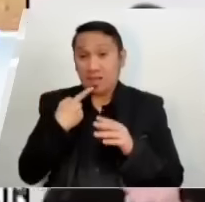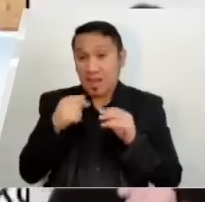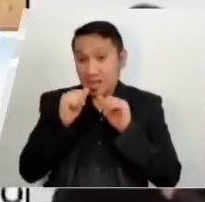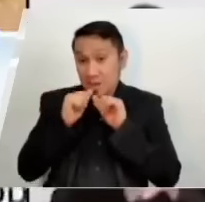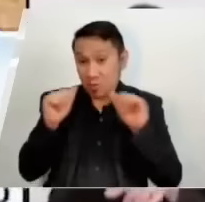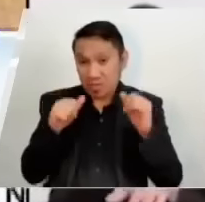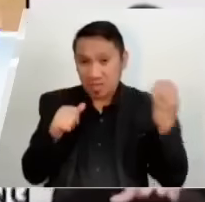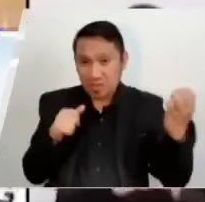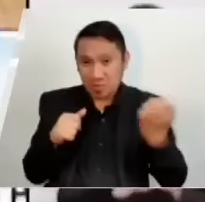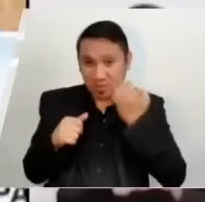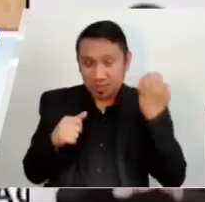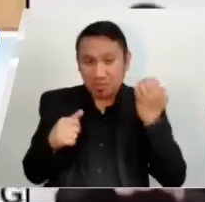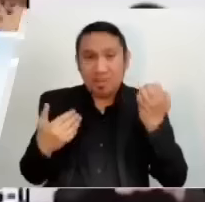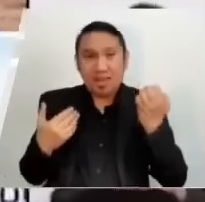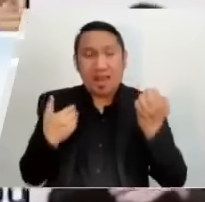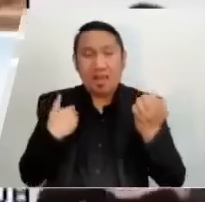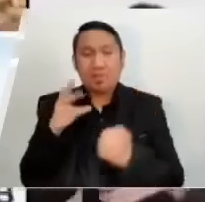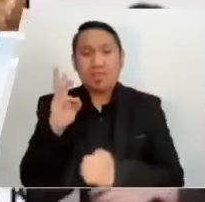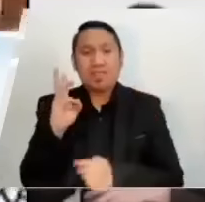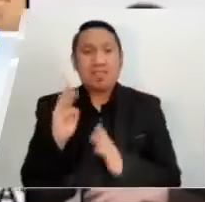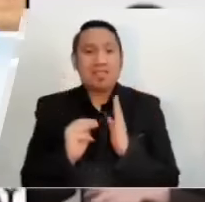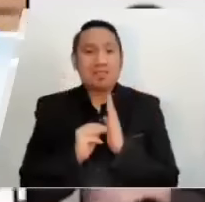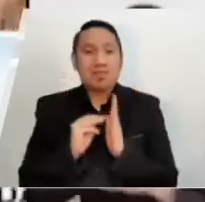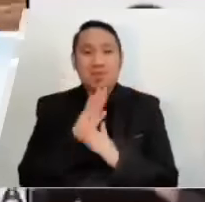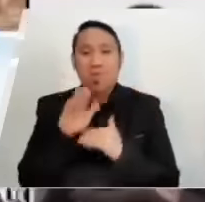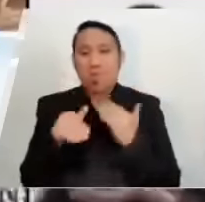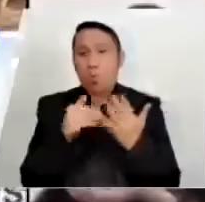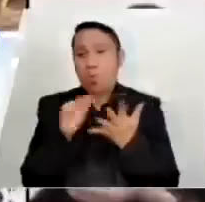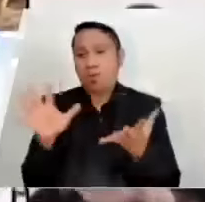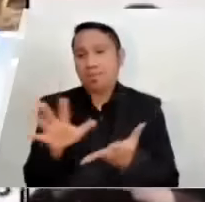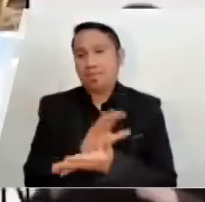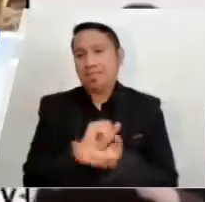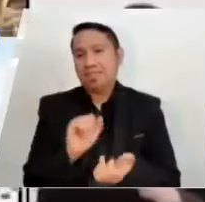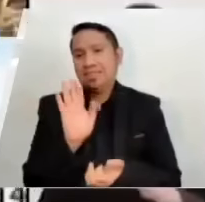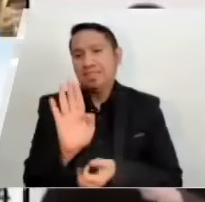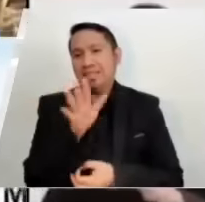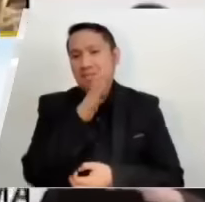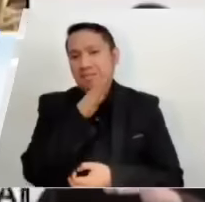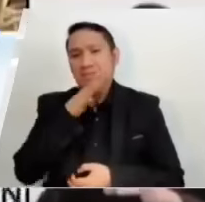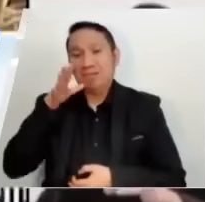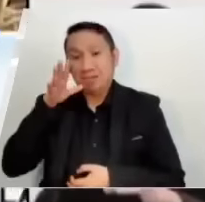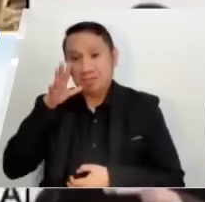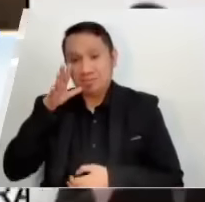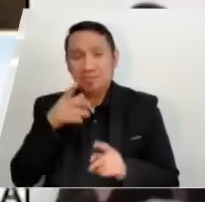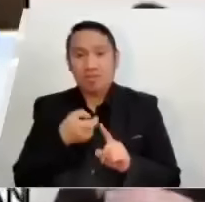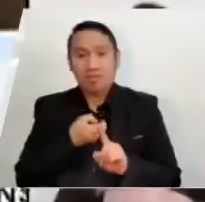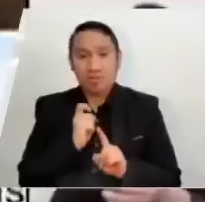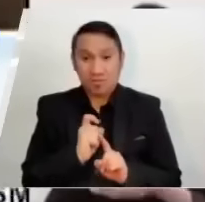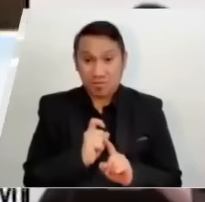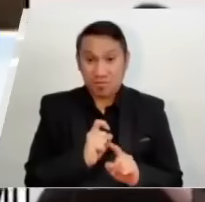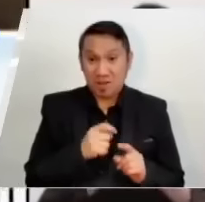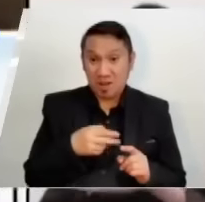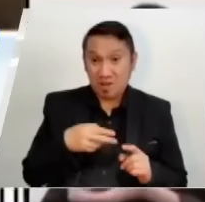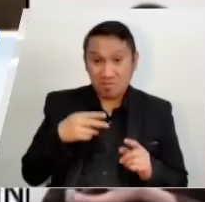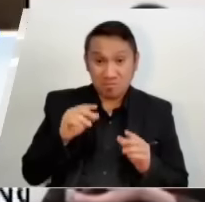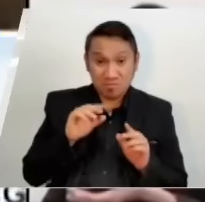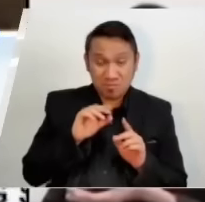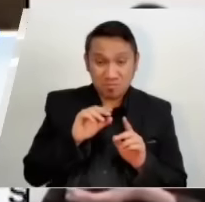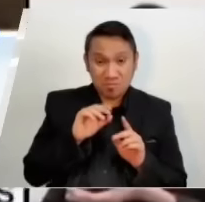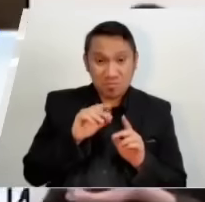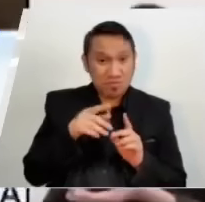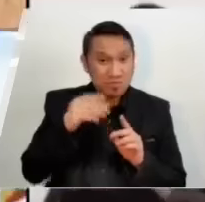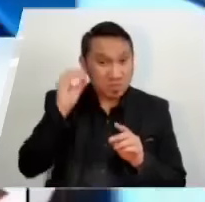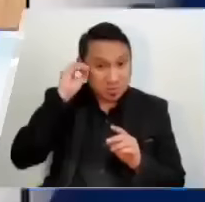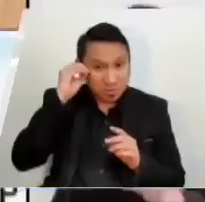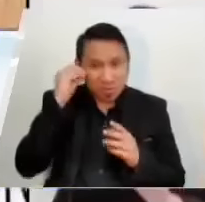nasa 60 milyong piso na ang halaga ng pinsala sa agrikultura mula sa mga taniman ng palay at sibuyas ayon sa Municipal Agriculture